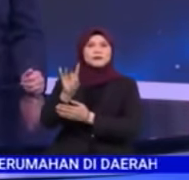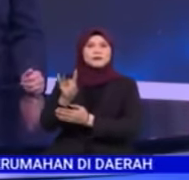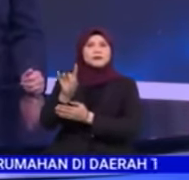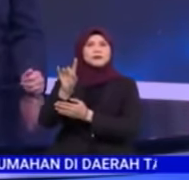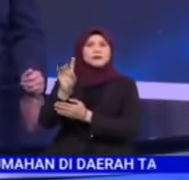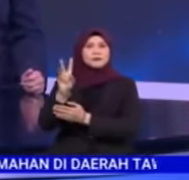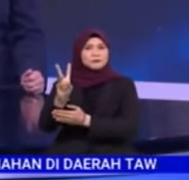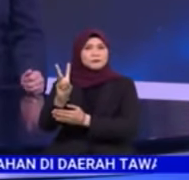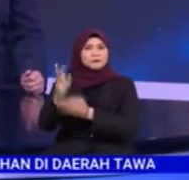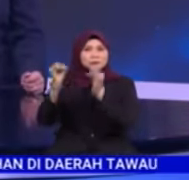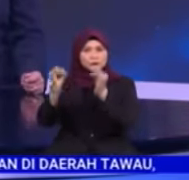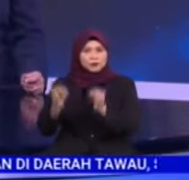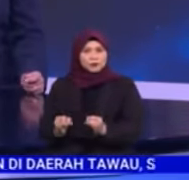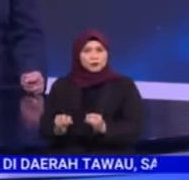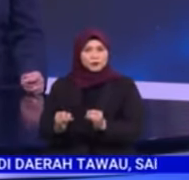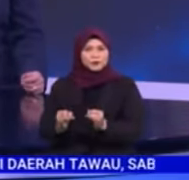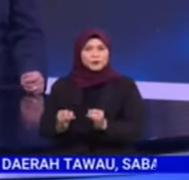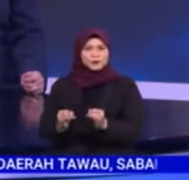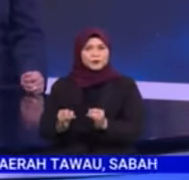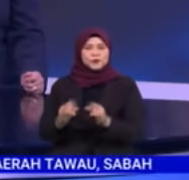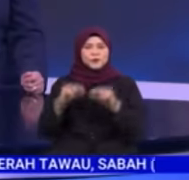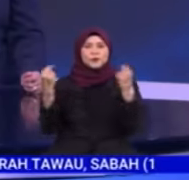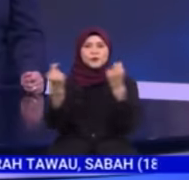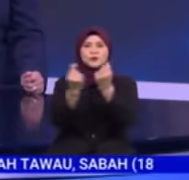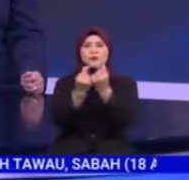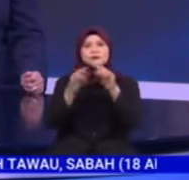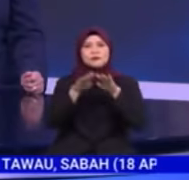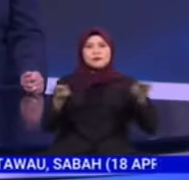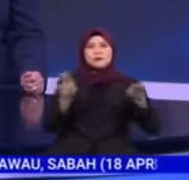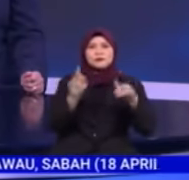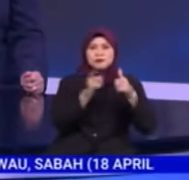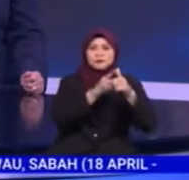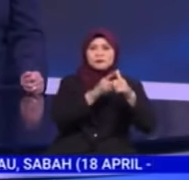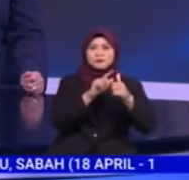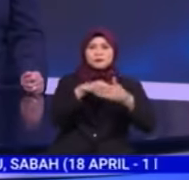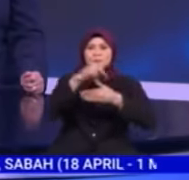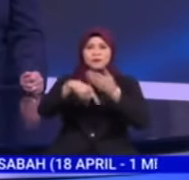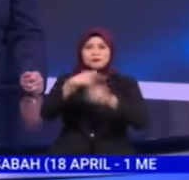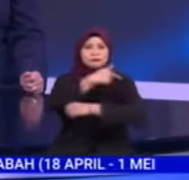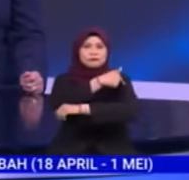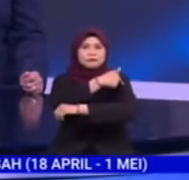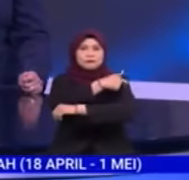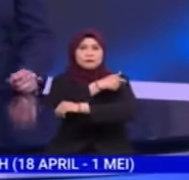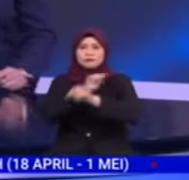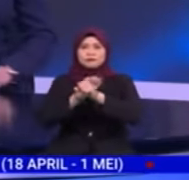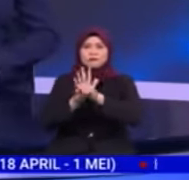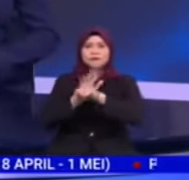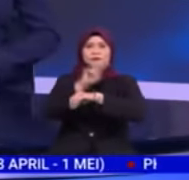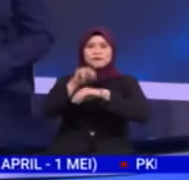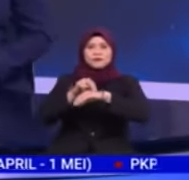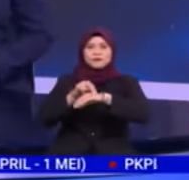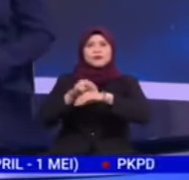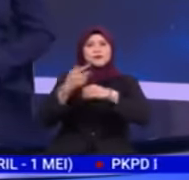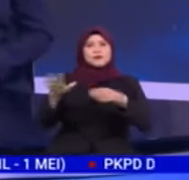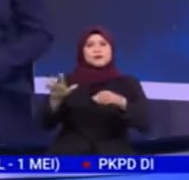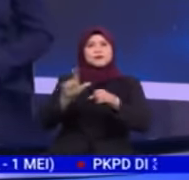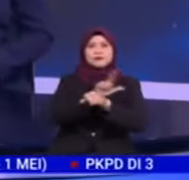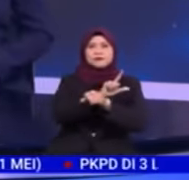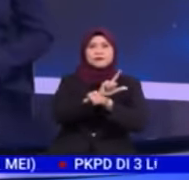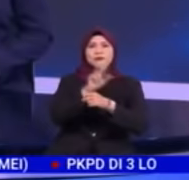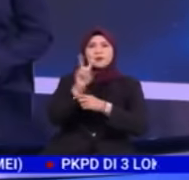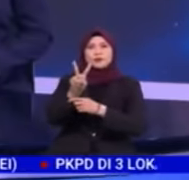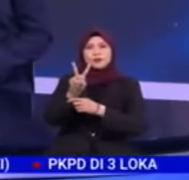9286 individu Dalam kumpulan fasal pertama program imunisasi kau di 19 kebangsaan telah melengkapkan